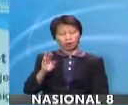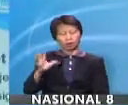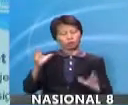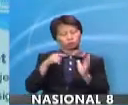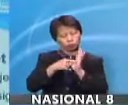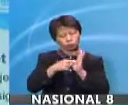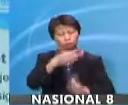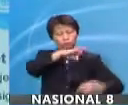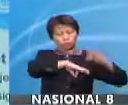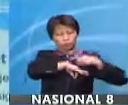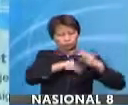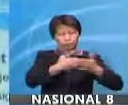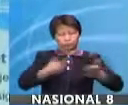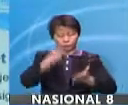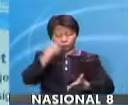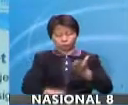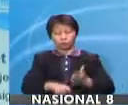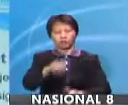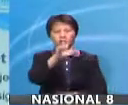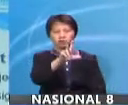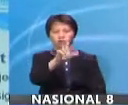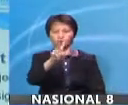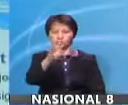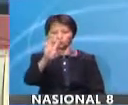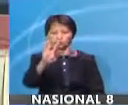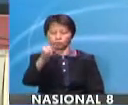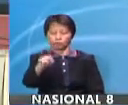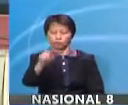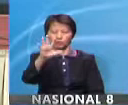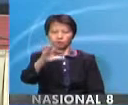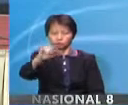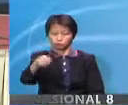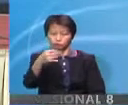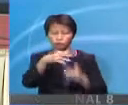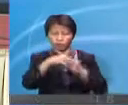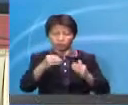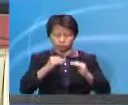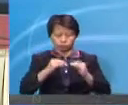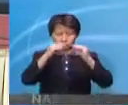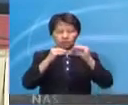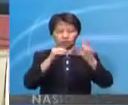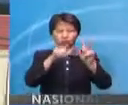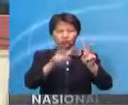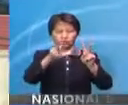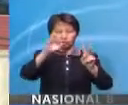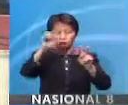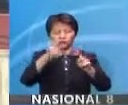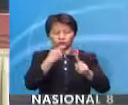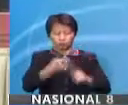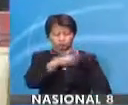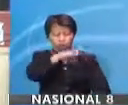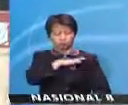mencatat keuntungan sebelum Cukai sebanyak r24.5 juta meningkat 2.3% daripada